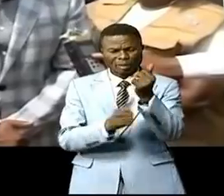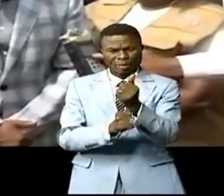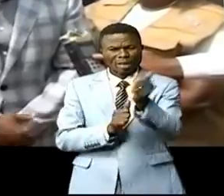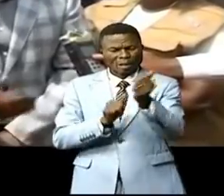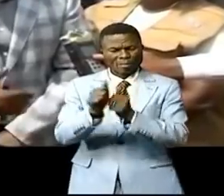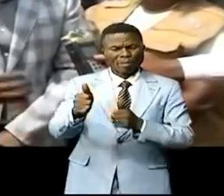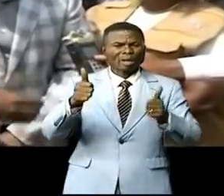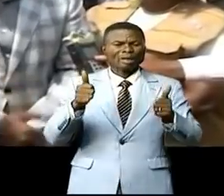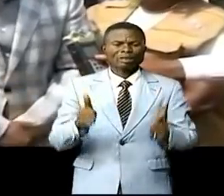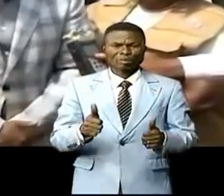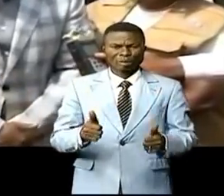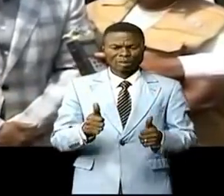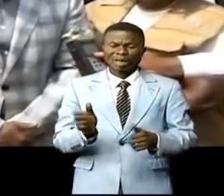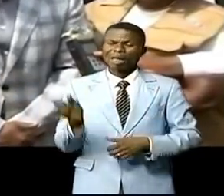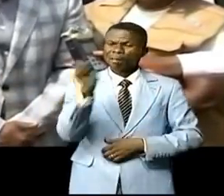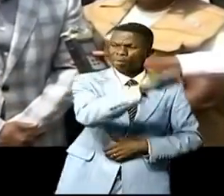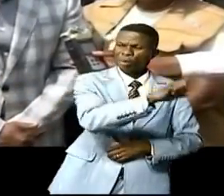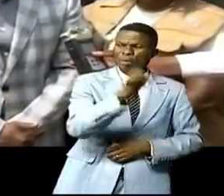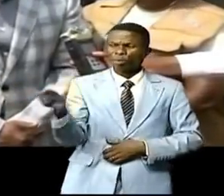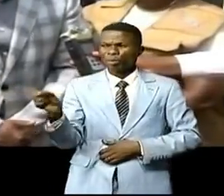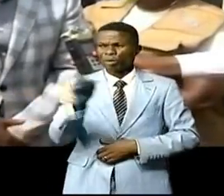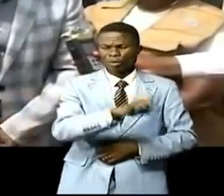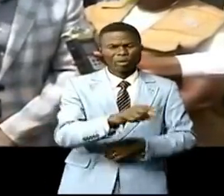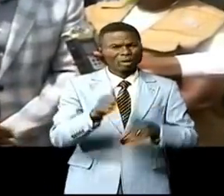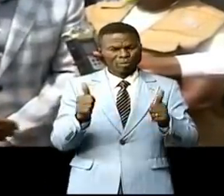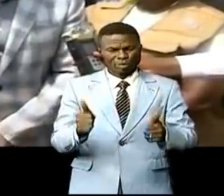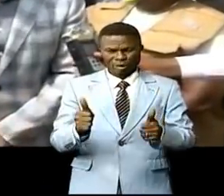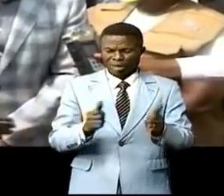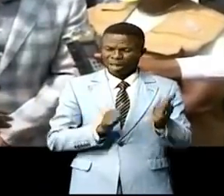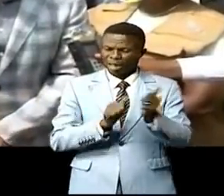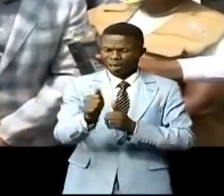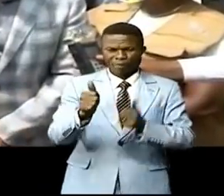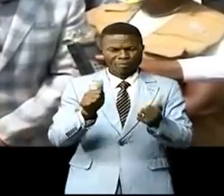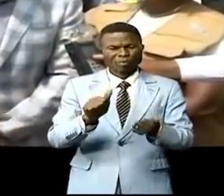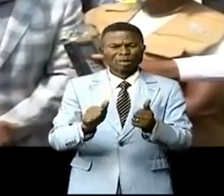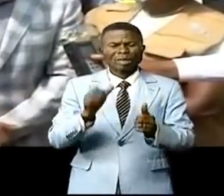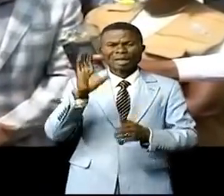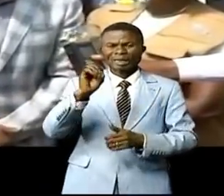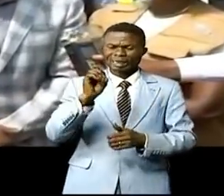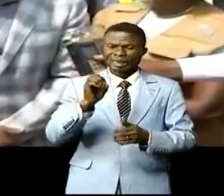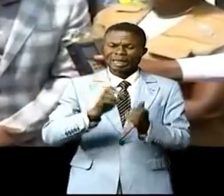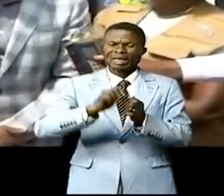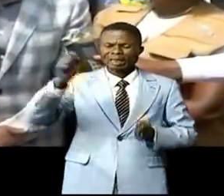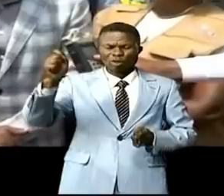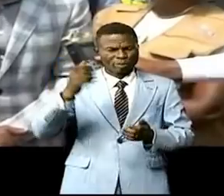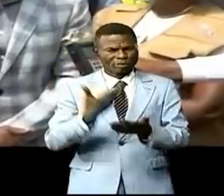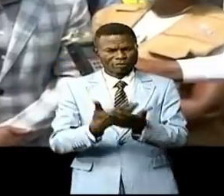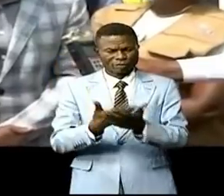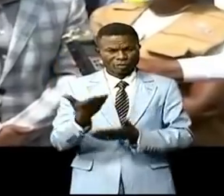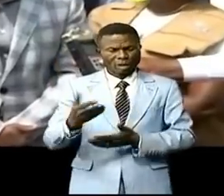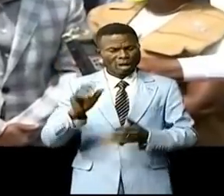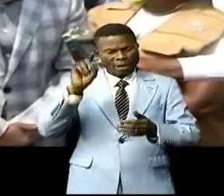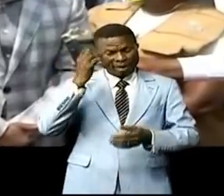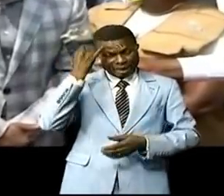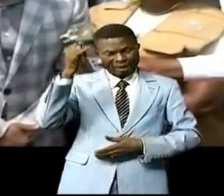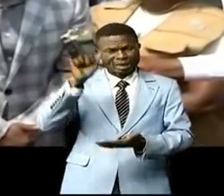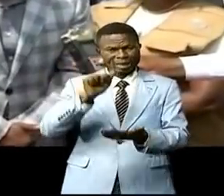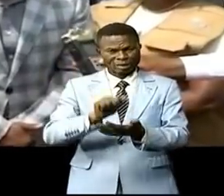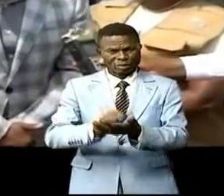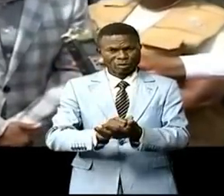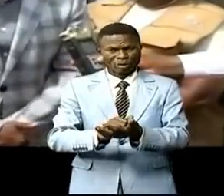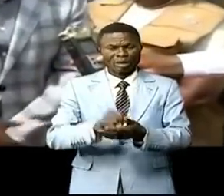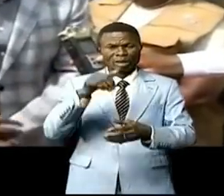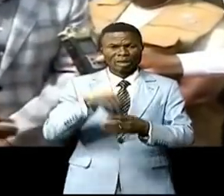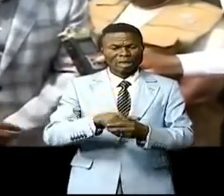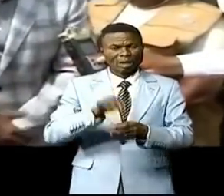qui empruntent cette artère roulent au minimum à du 50-60 km à l'heure. C'est ce que nous visons dans